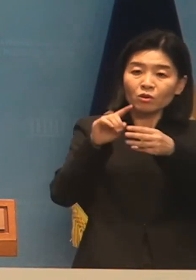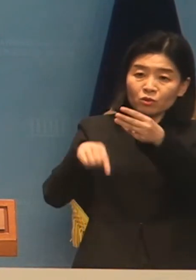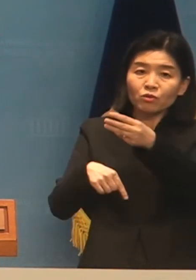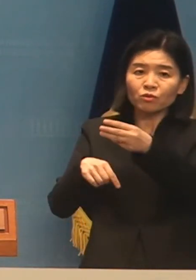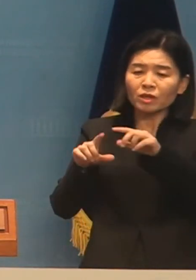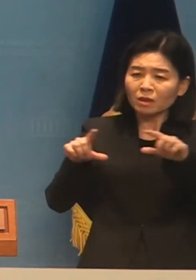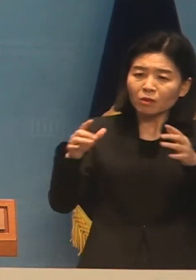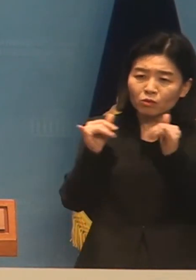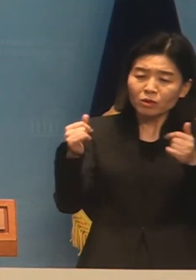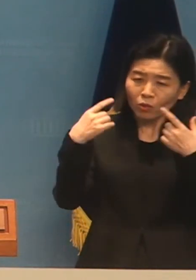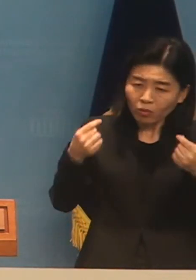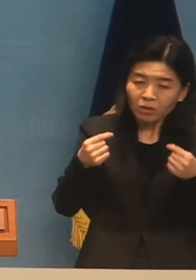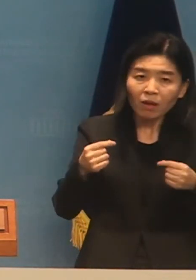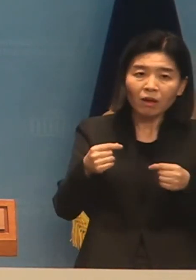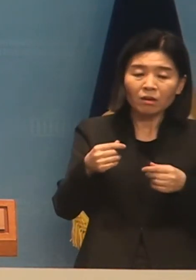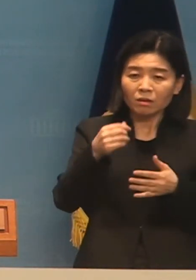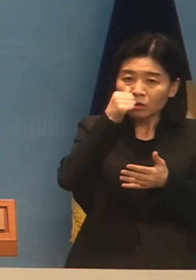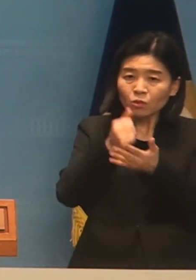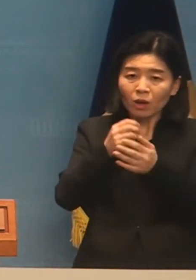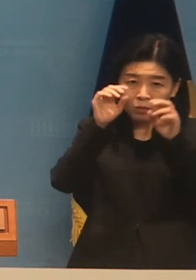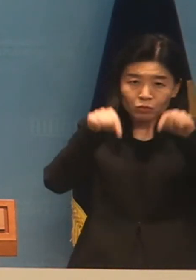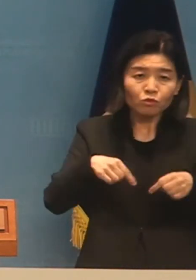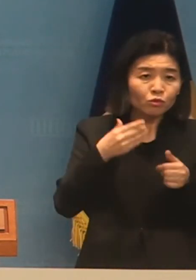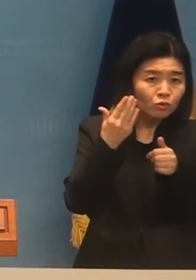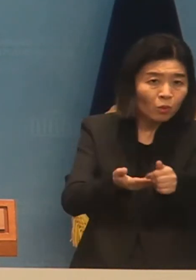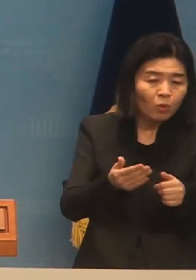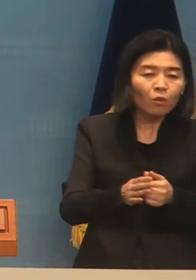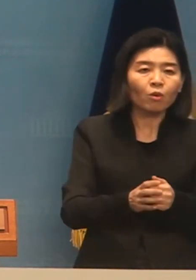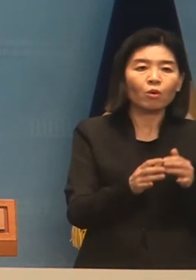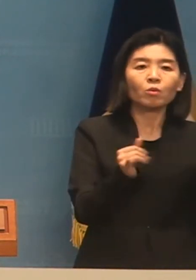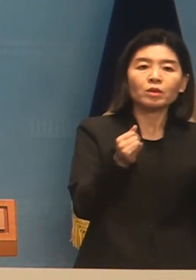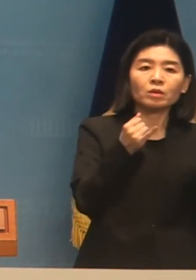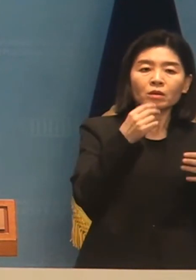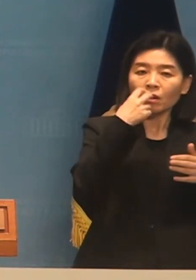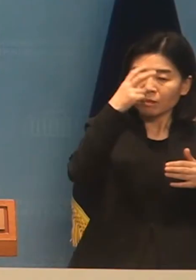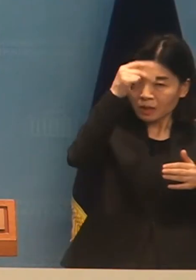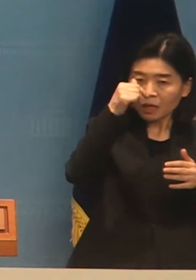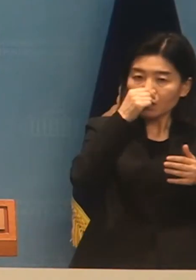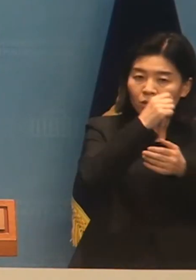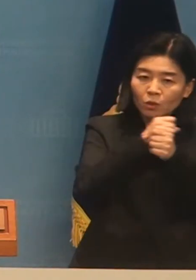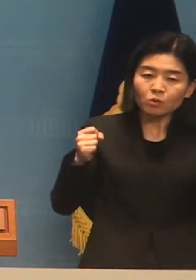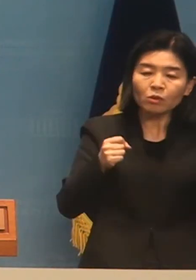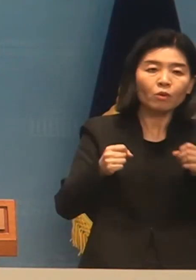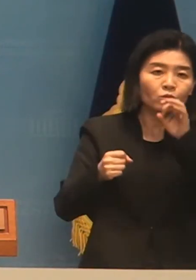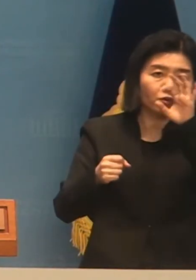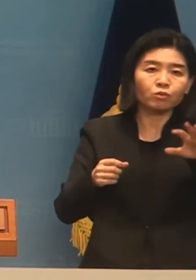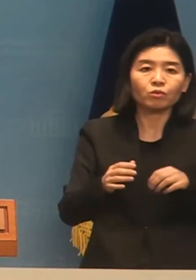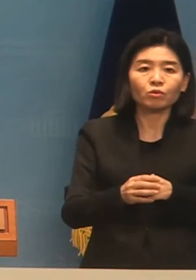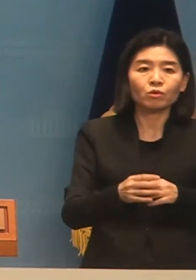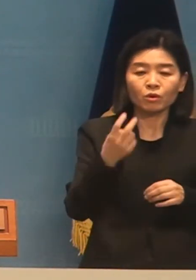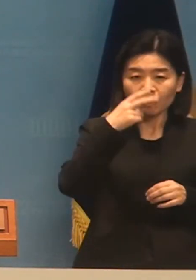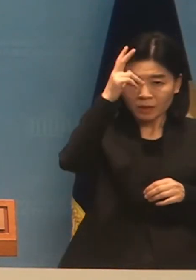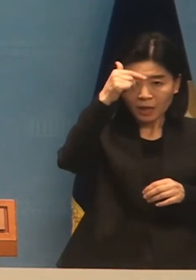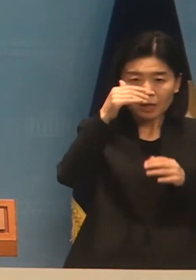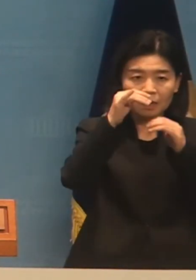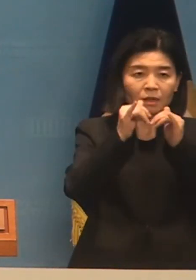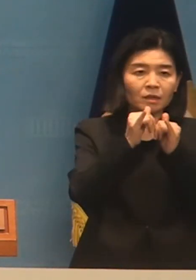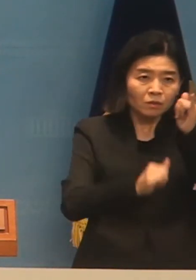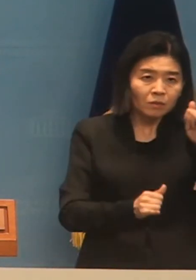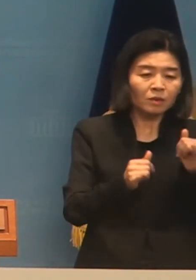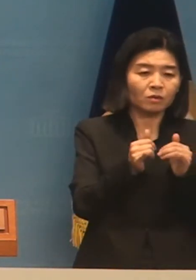면죄부를 준다면 우리 국민은 더 이상 검찰을 용서하지 않을 것이며 검찰은 역사와 국민